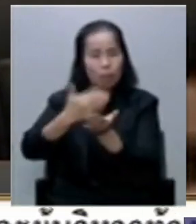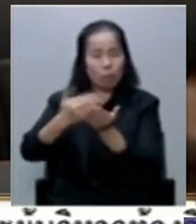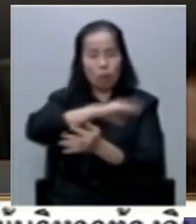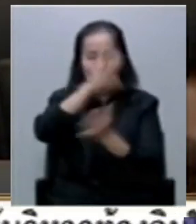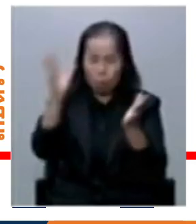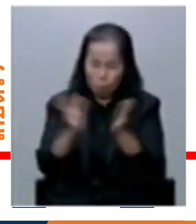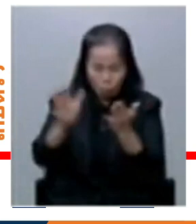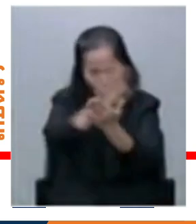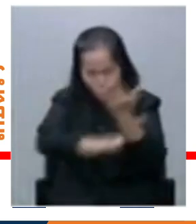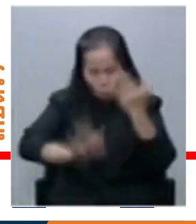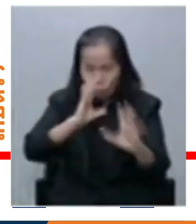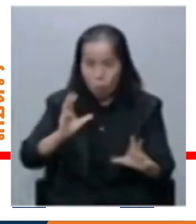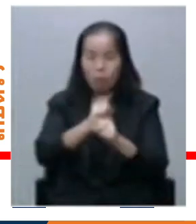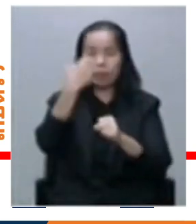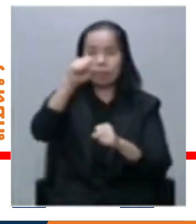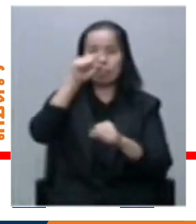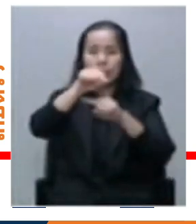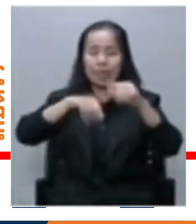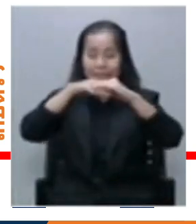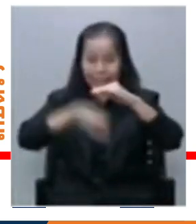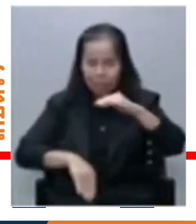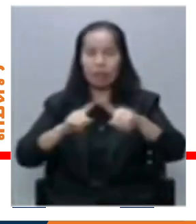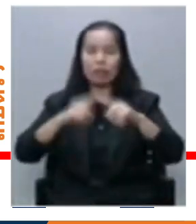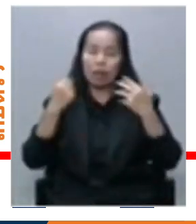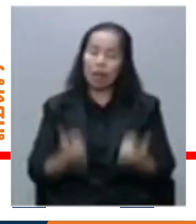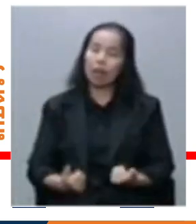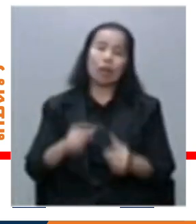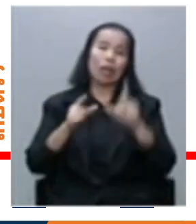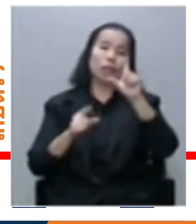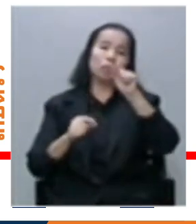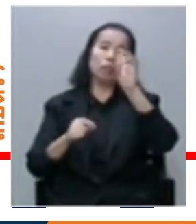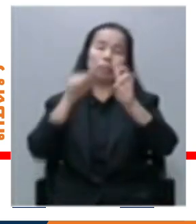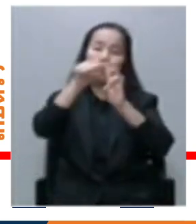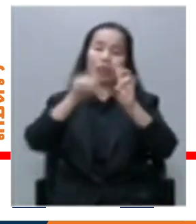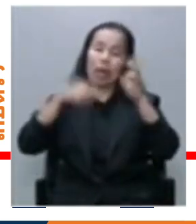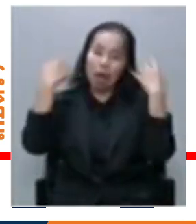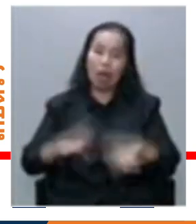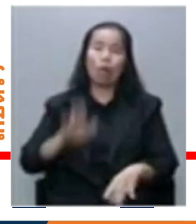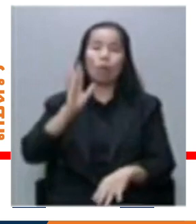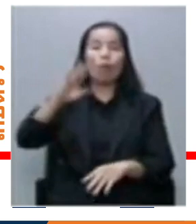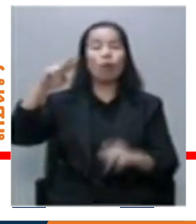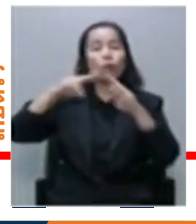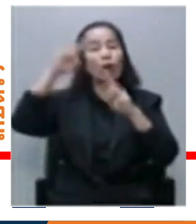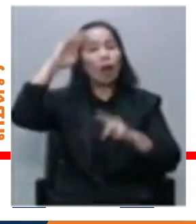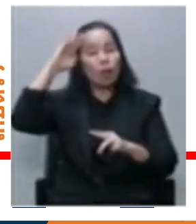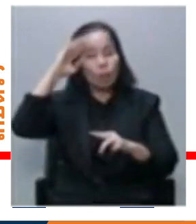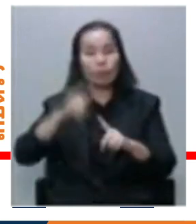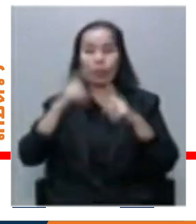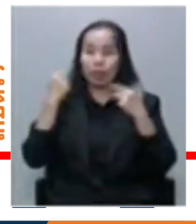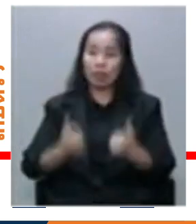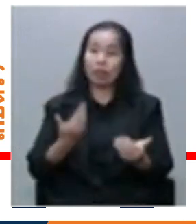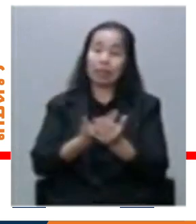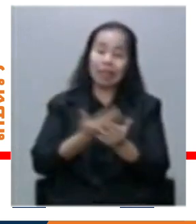เกิน 10% แต่ลำพังเฉพาะกระทรวงกลาโหมเนี่ยไปแล้ว 27% และปรากฏว่านะครับในชั้นกรรมาธิการงบผูกพันเห